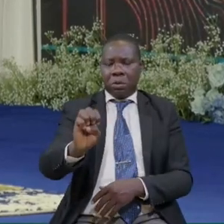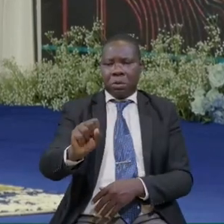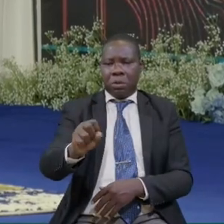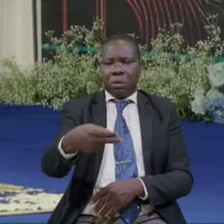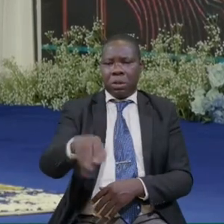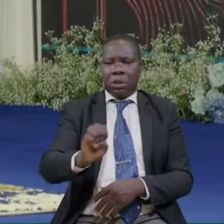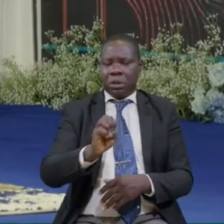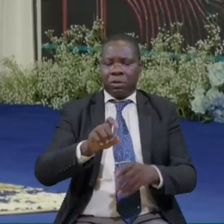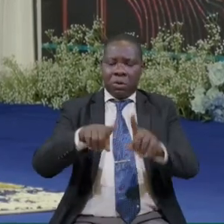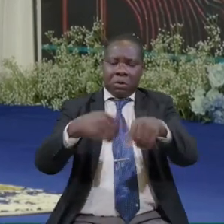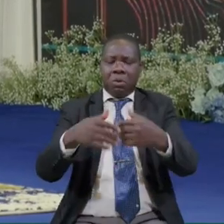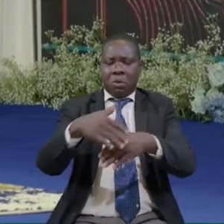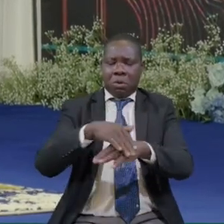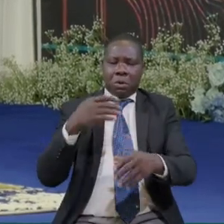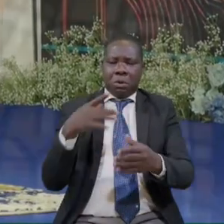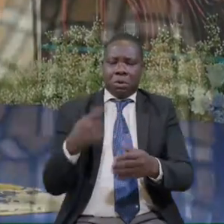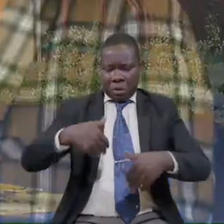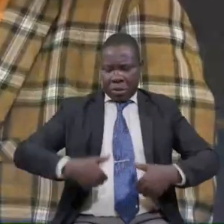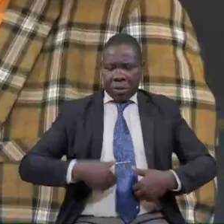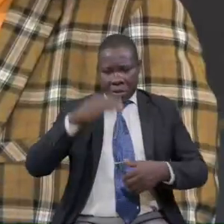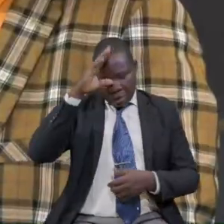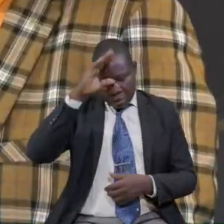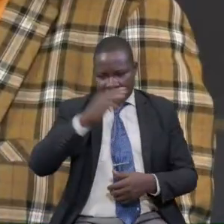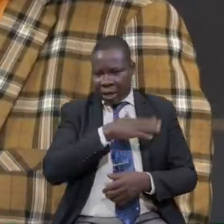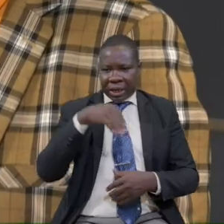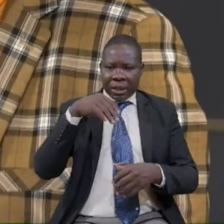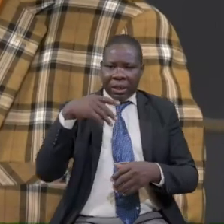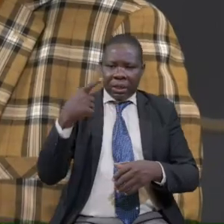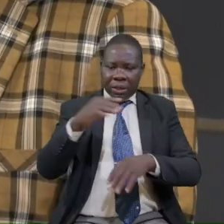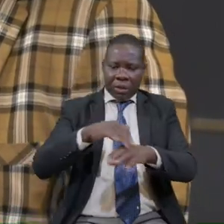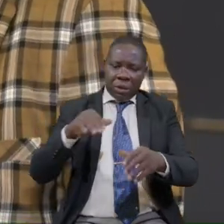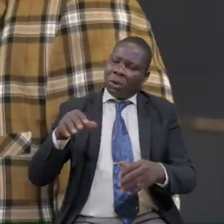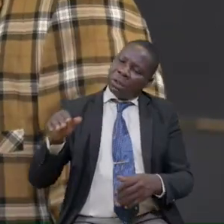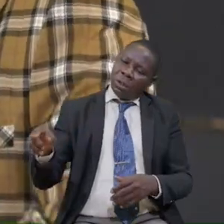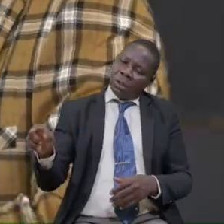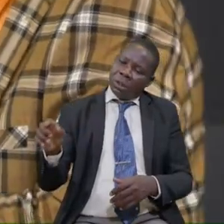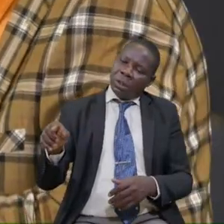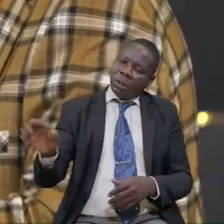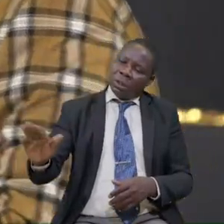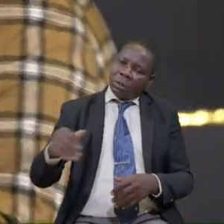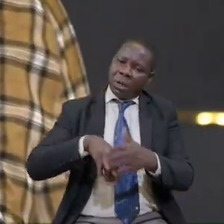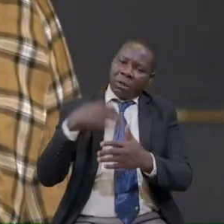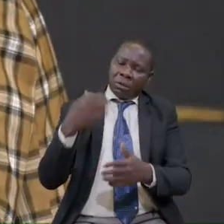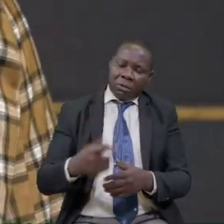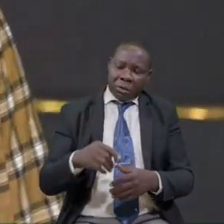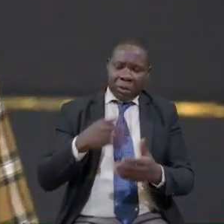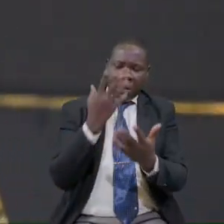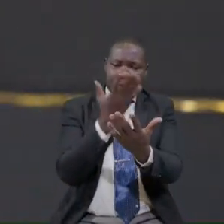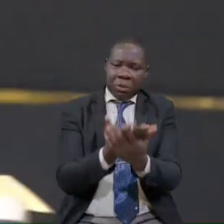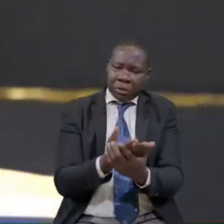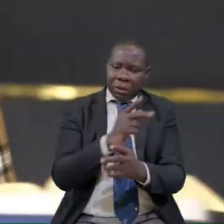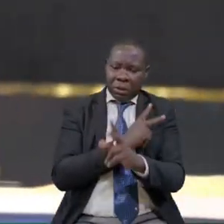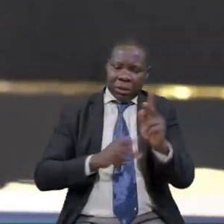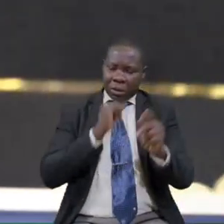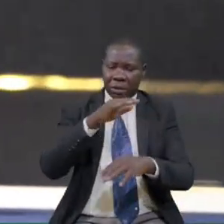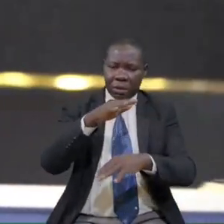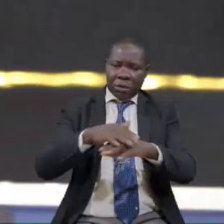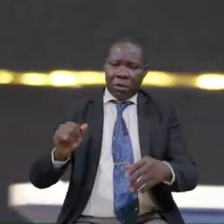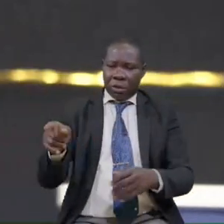homme là. Et Joseph en prison, que le roi t'appelle. Alors il a changé